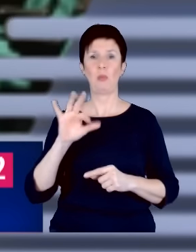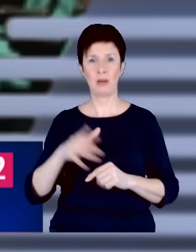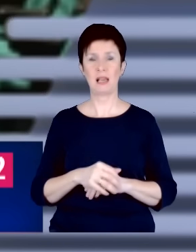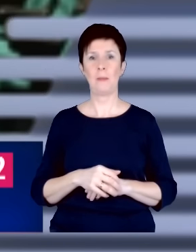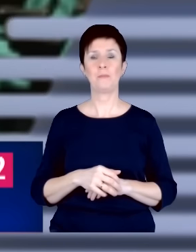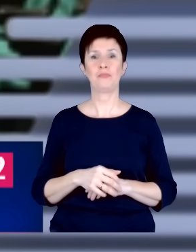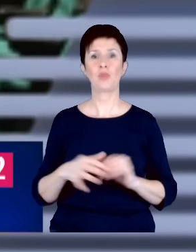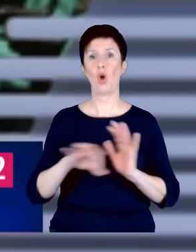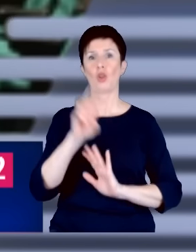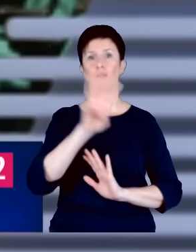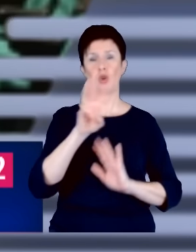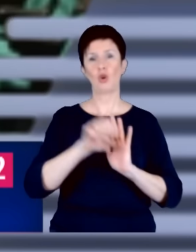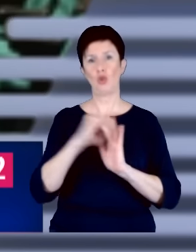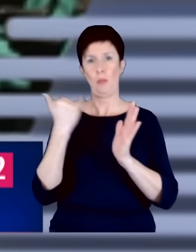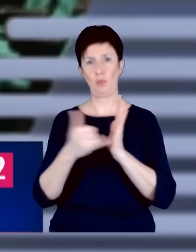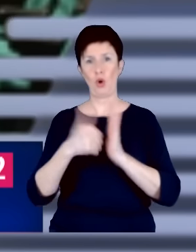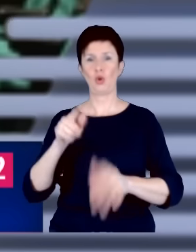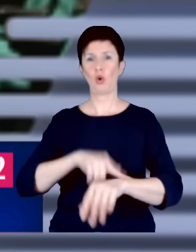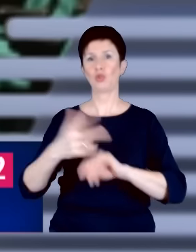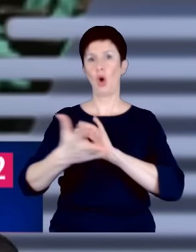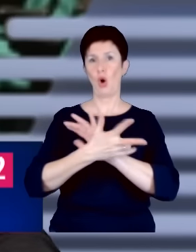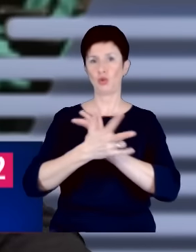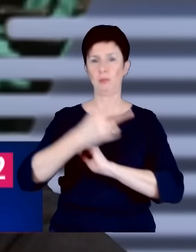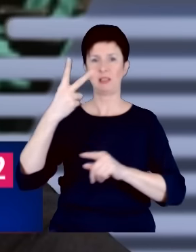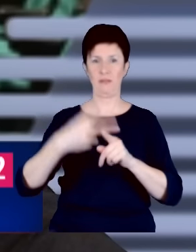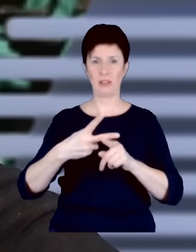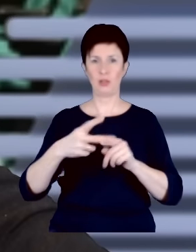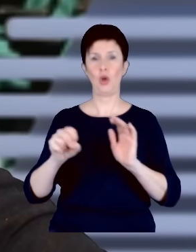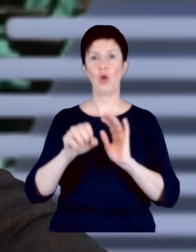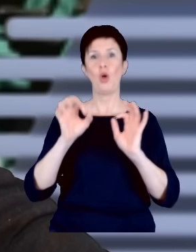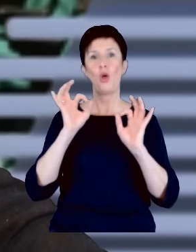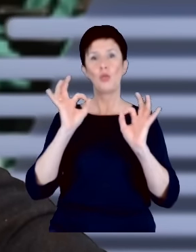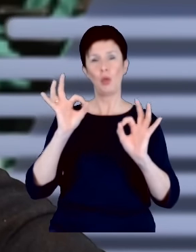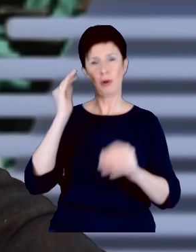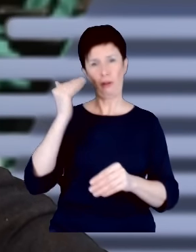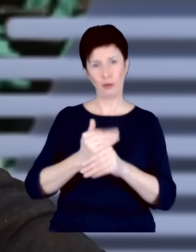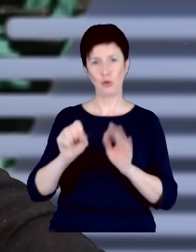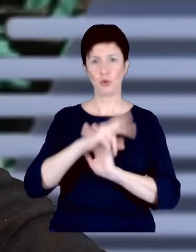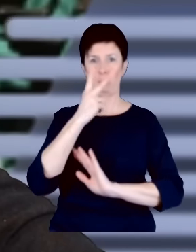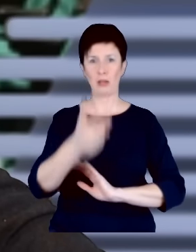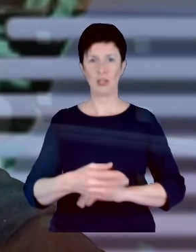wtorku do piątku o 18:20. Dobrego wieczoru i do zobaczenia.